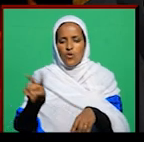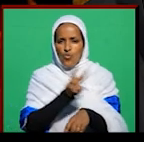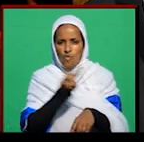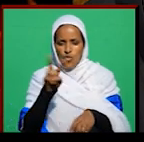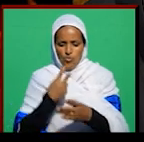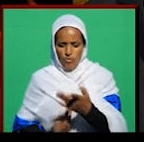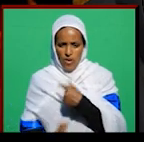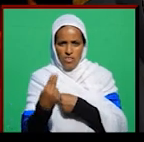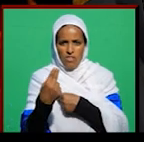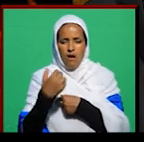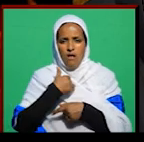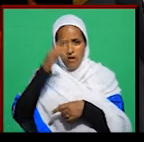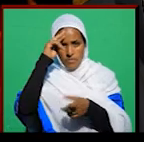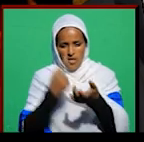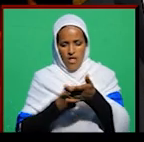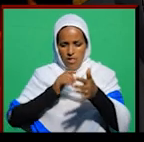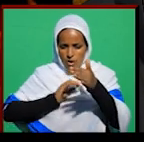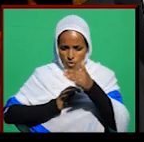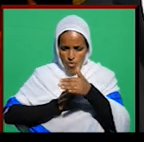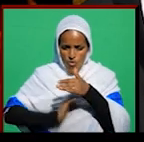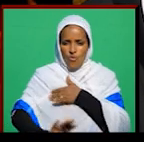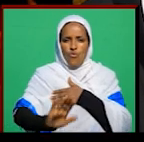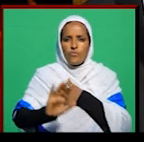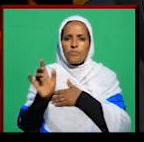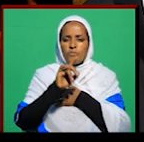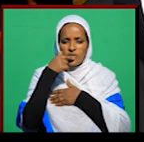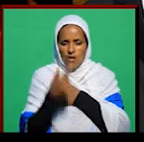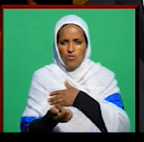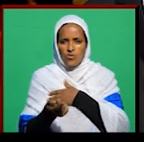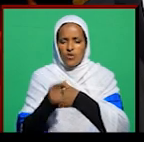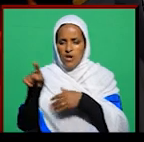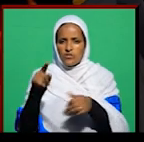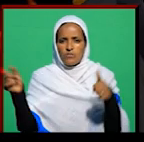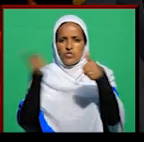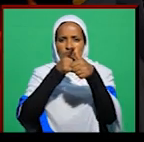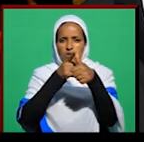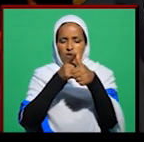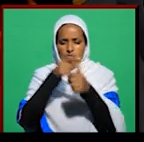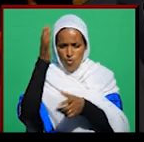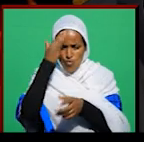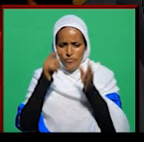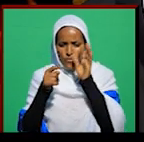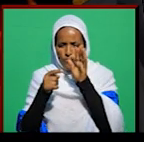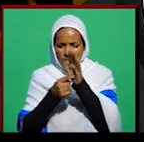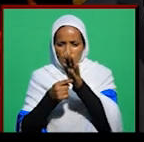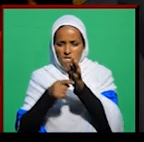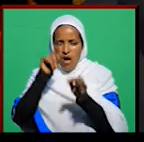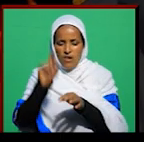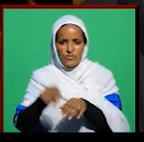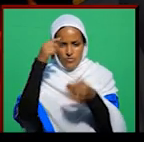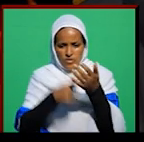ሁለቱ መንታ ልጆች ስለነበሩ አዋላጇን መወልዲት ይላታል። ያችን በኩሩ እንድናውቀው ምልክት አድርጊለት አለቻት